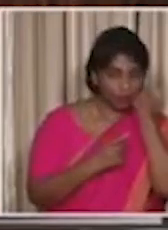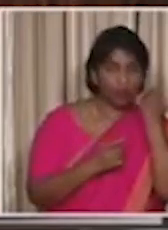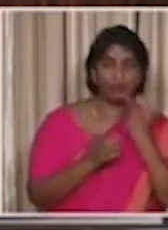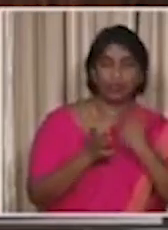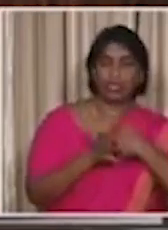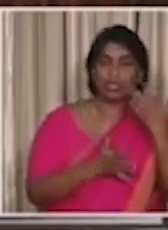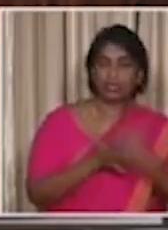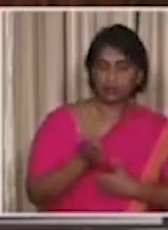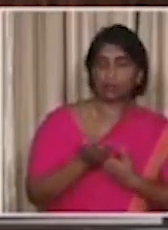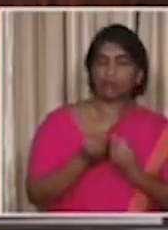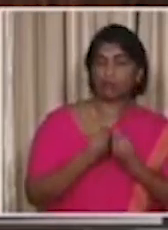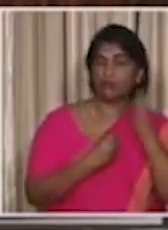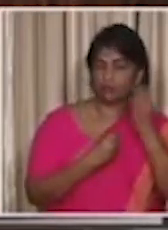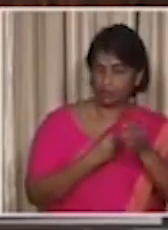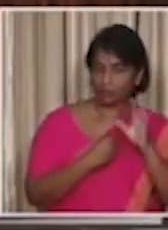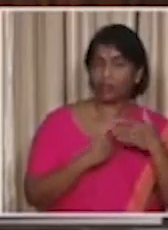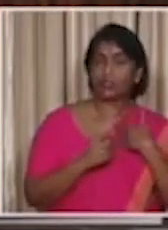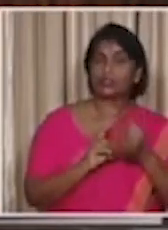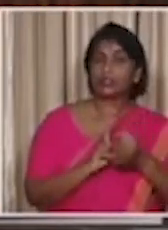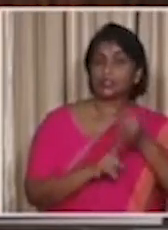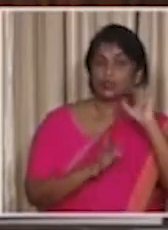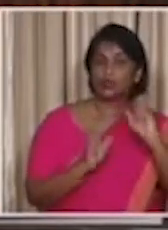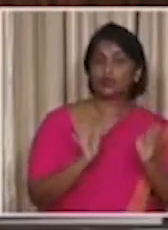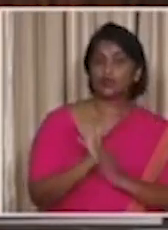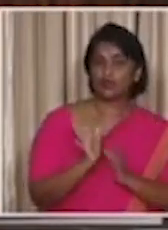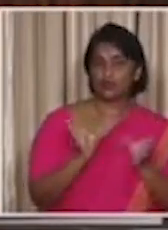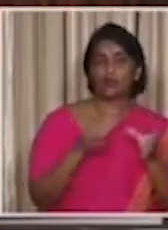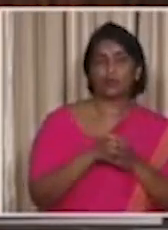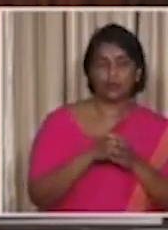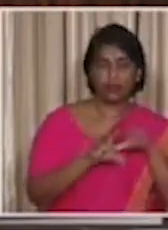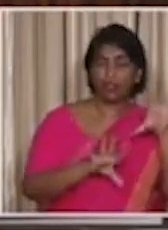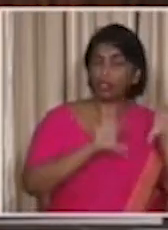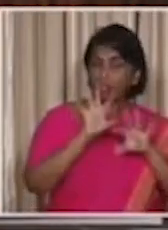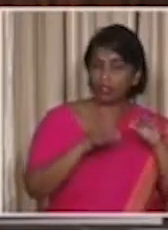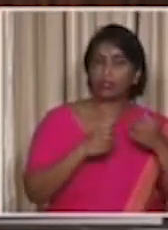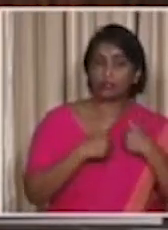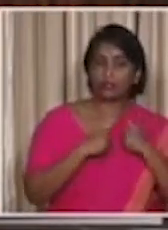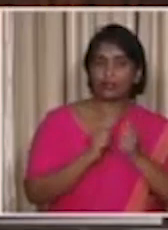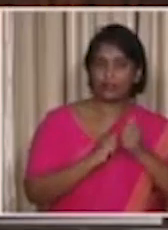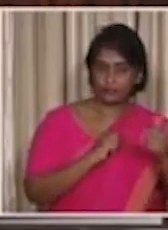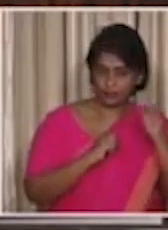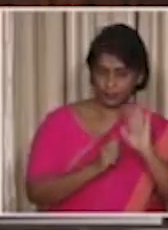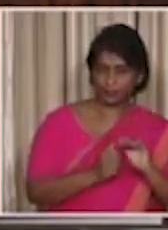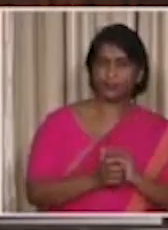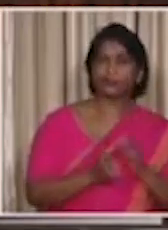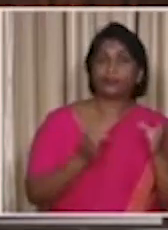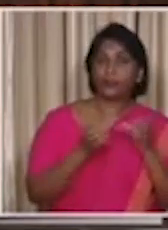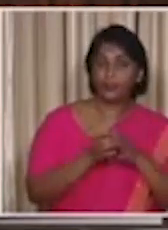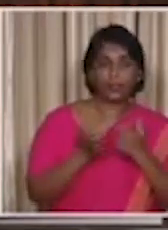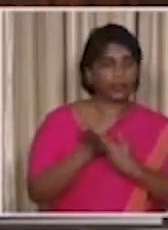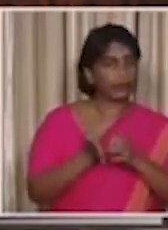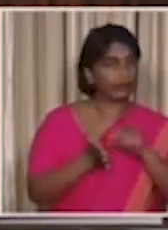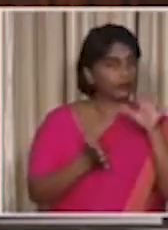වාර්තාවක් ඉදිරිපත් කිරීම උදෙසා ජනාධිපති කොමිසමක් පත්කිරීමට මම ක්‍රියා කරනවා. පක්ෂ